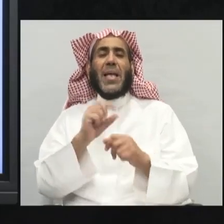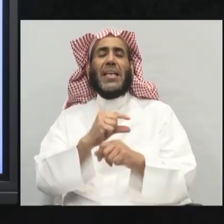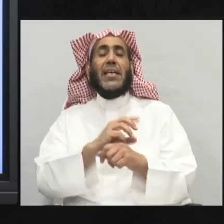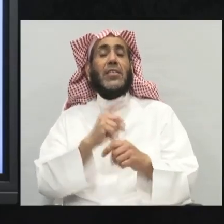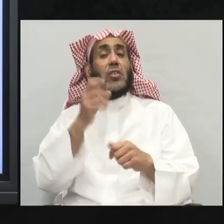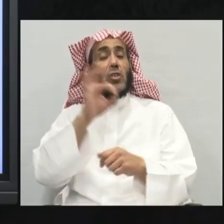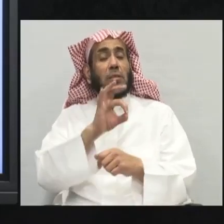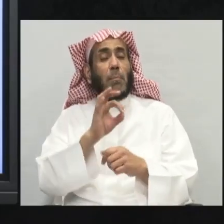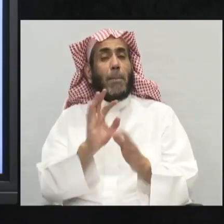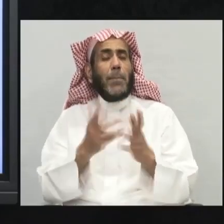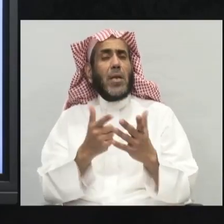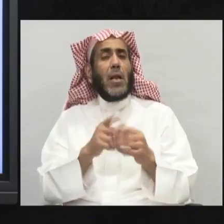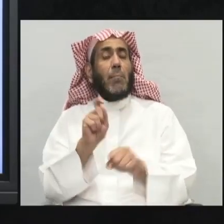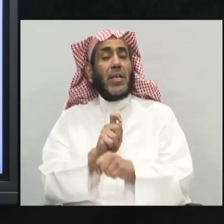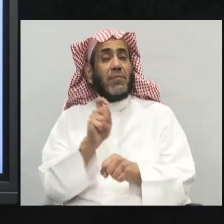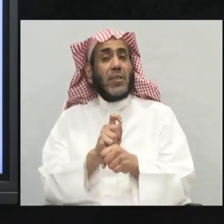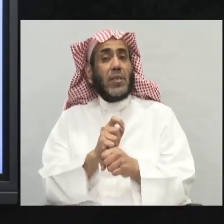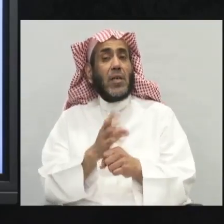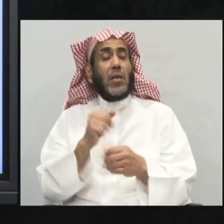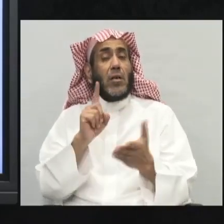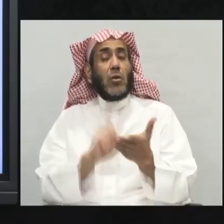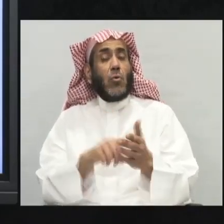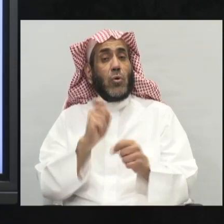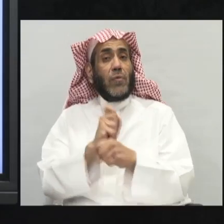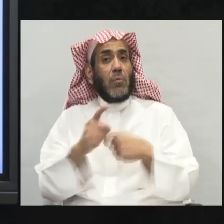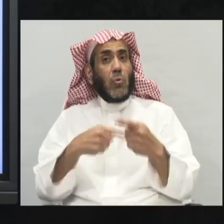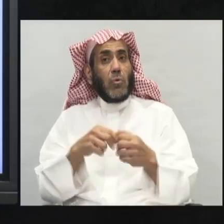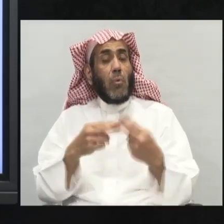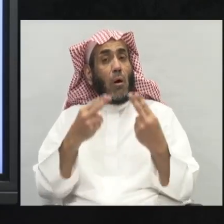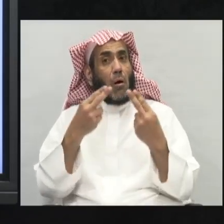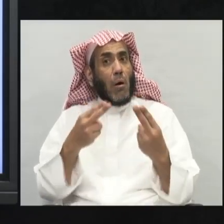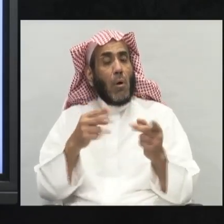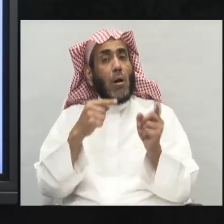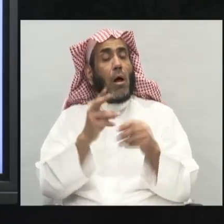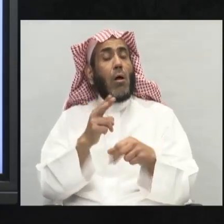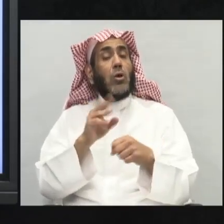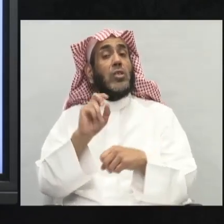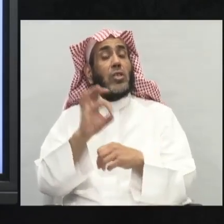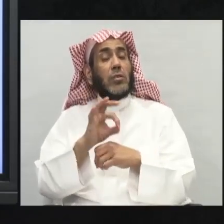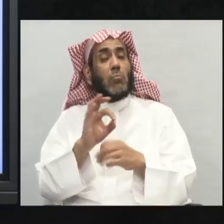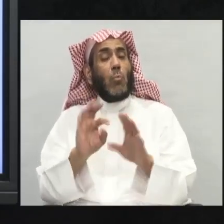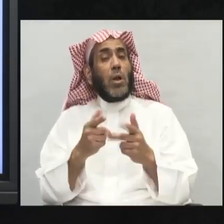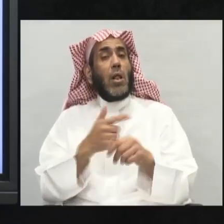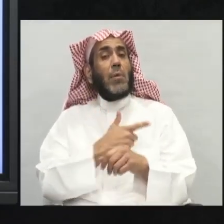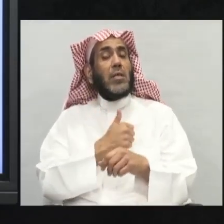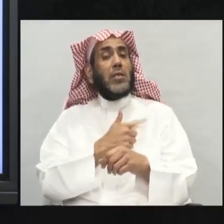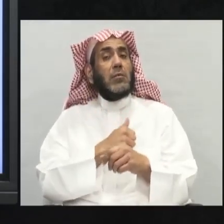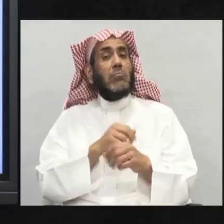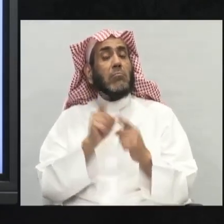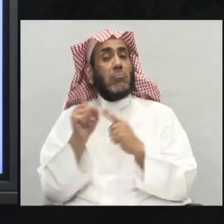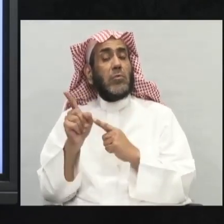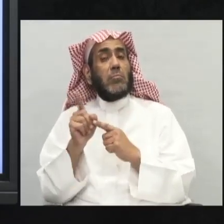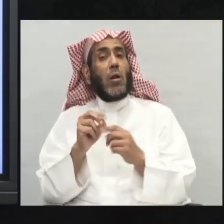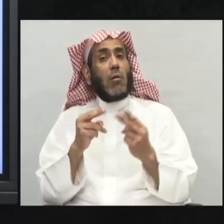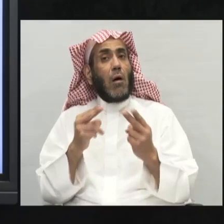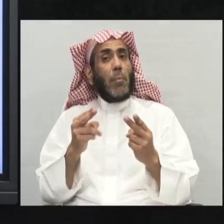ولذلك من علامات الفعل ان يكون المضارعه قابلا للجزم ومن علامات الاسم ان يكون هذا